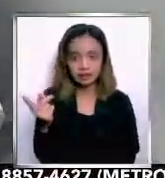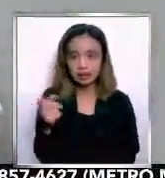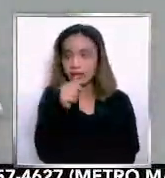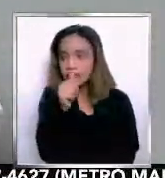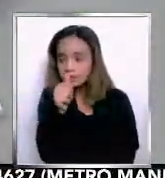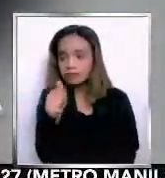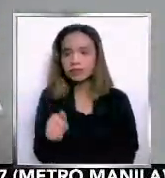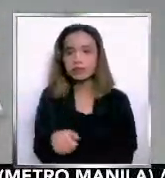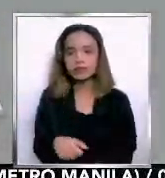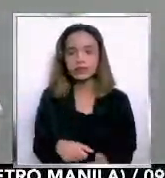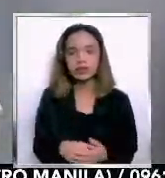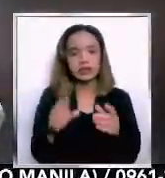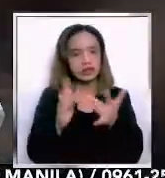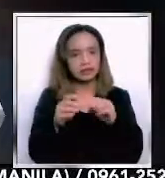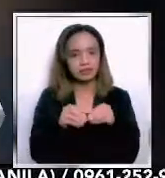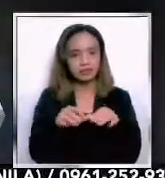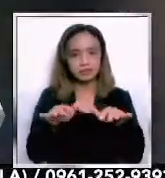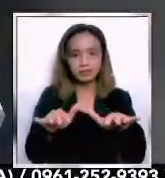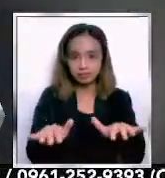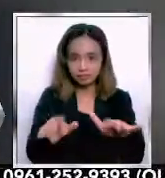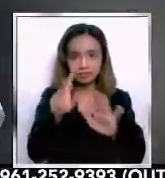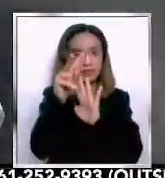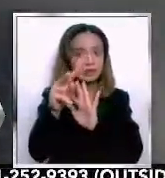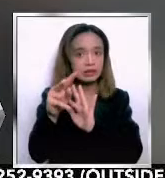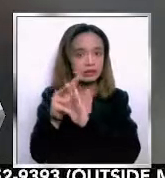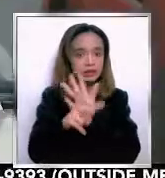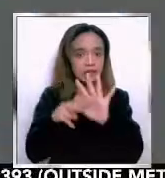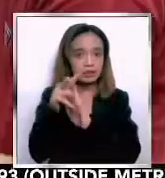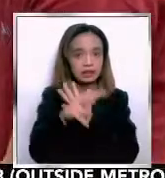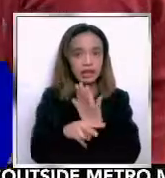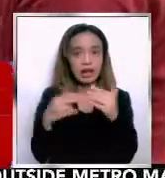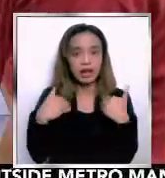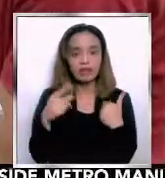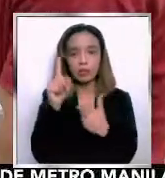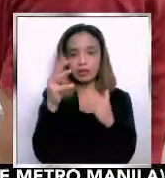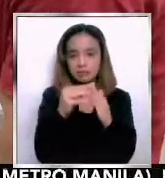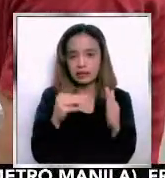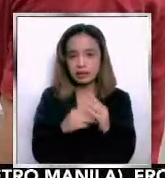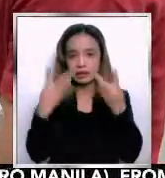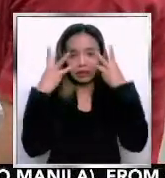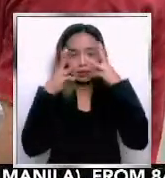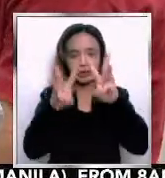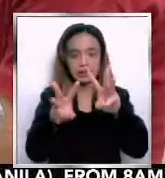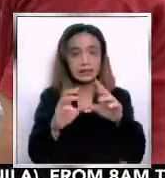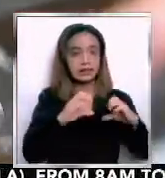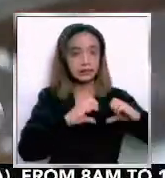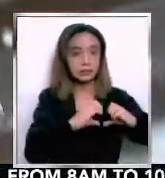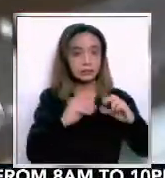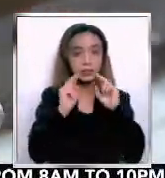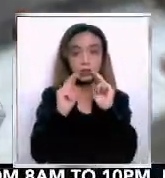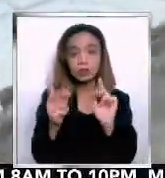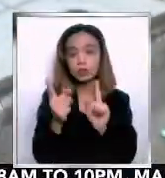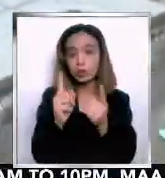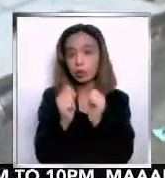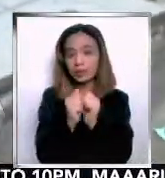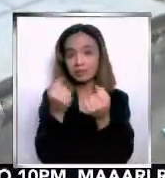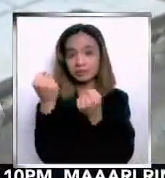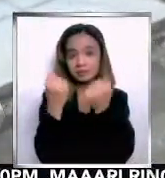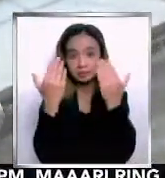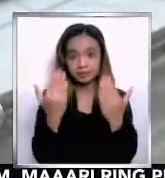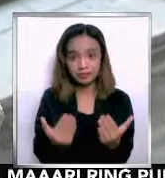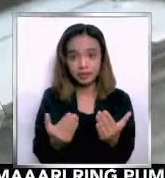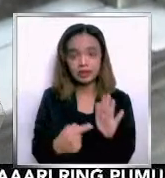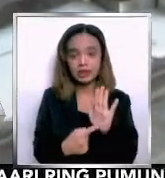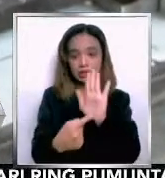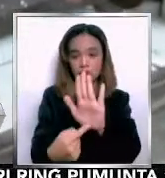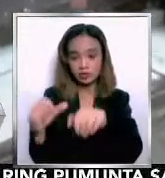Viral na sa social media ang video na may mahigit 1 milyong views na. Nakausap ng GMA News ang driver ng truck. Ipinakita niya ang mga sugat niya